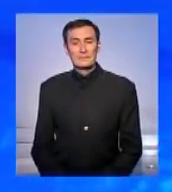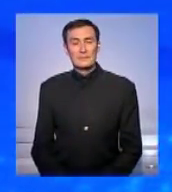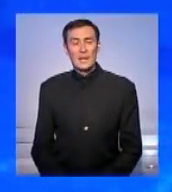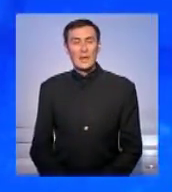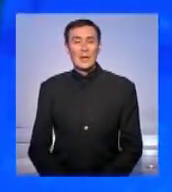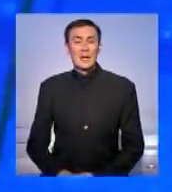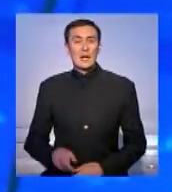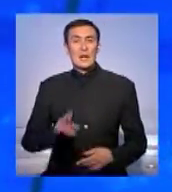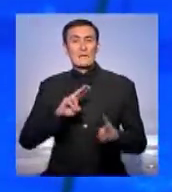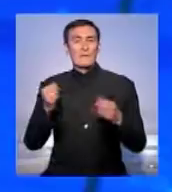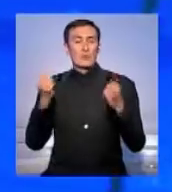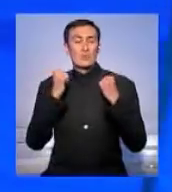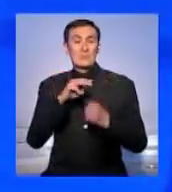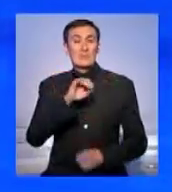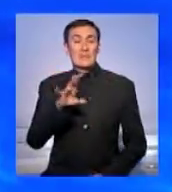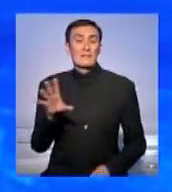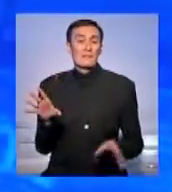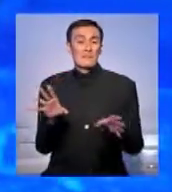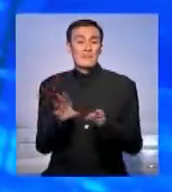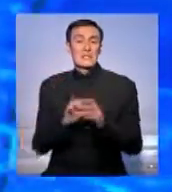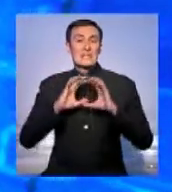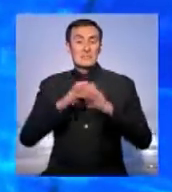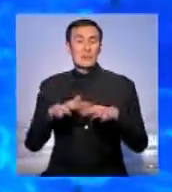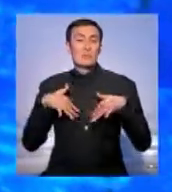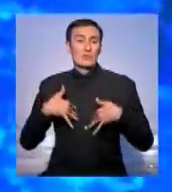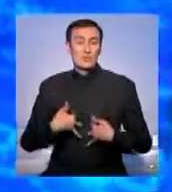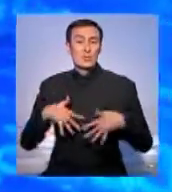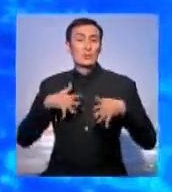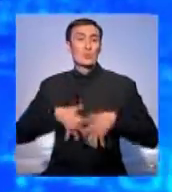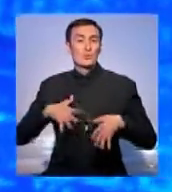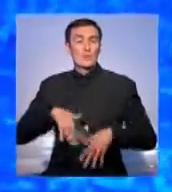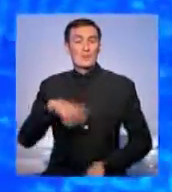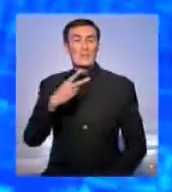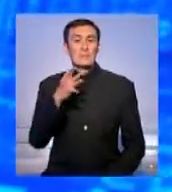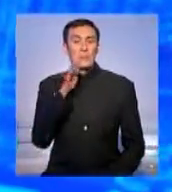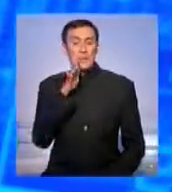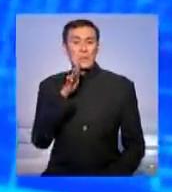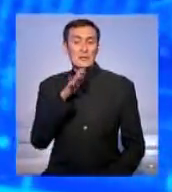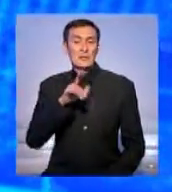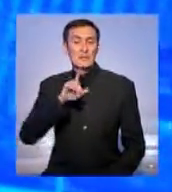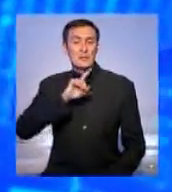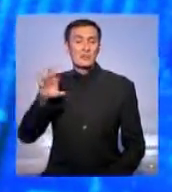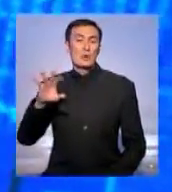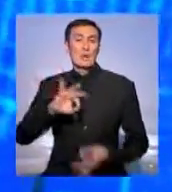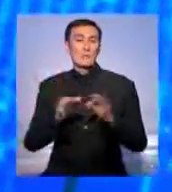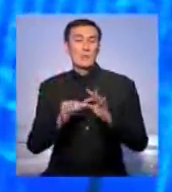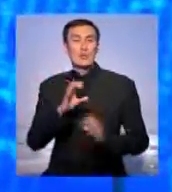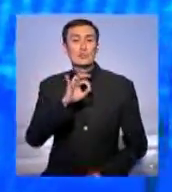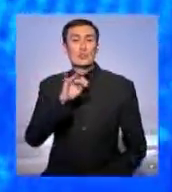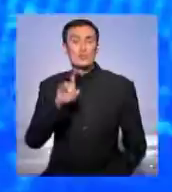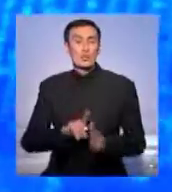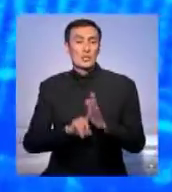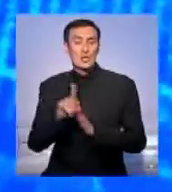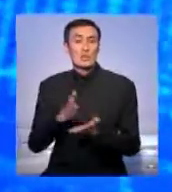По фигуристу Денису Тену вместе с миром скорбит Грузия. 25-летний призер Олимпиады в Сочи